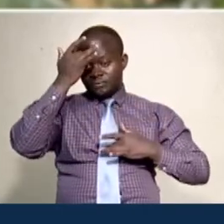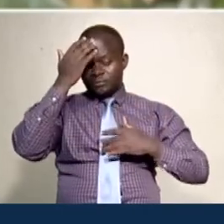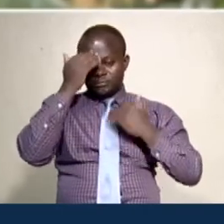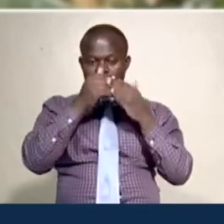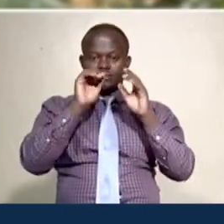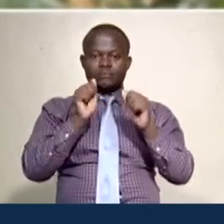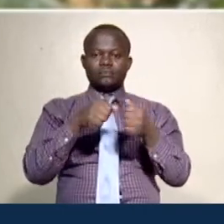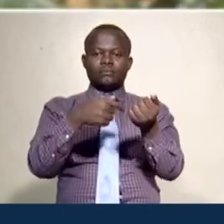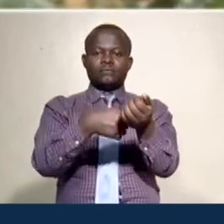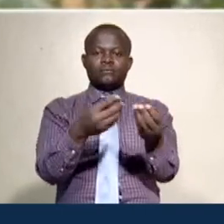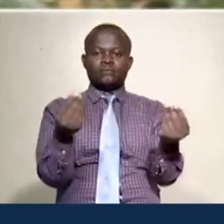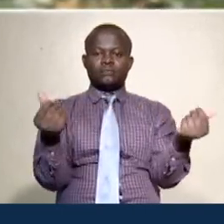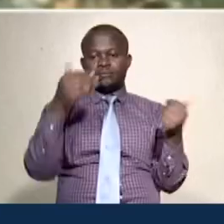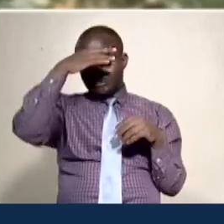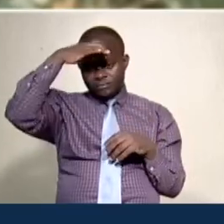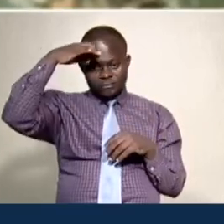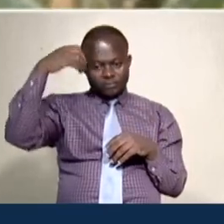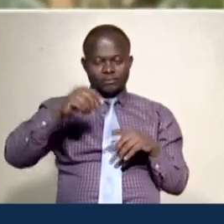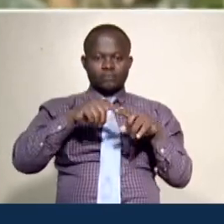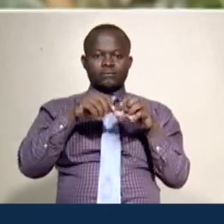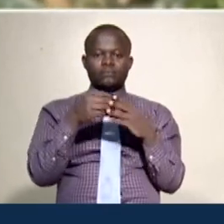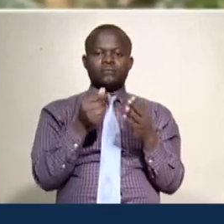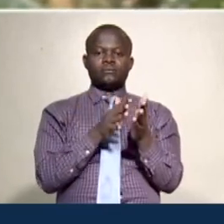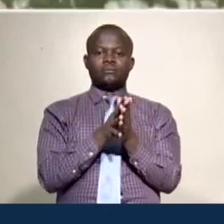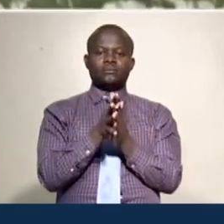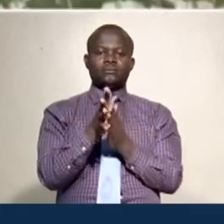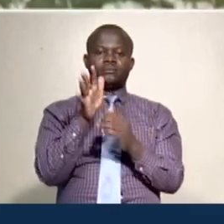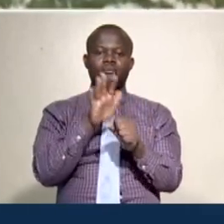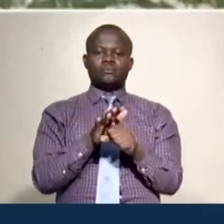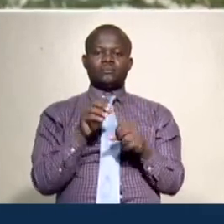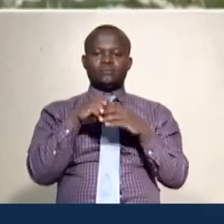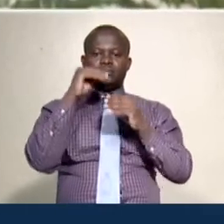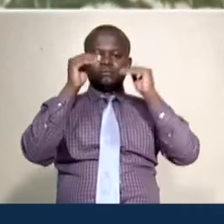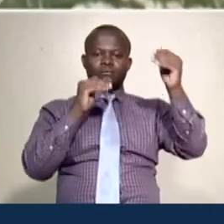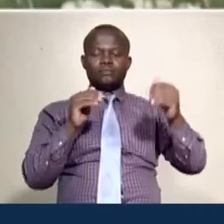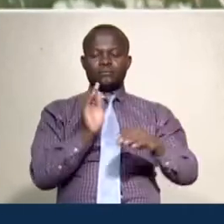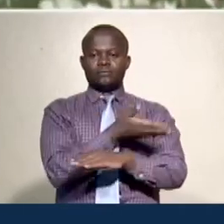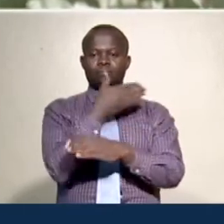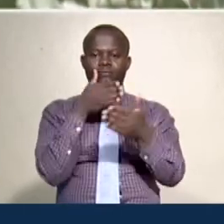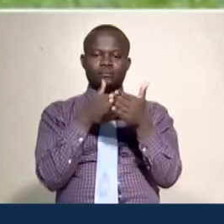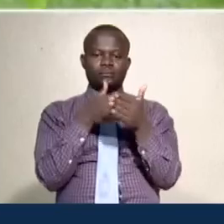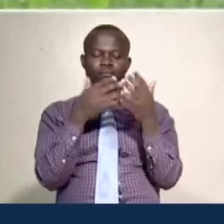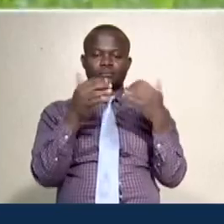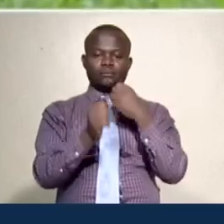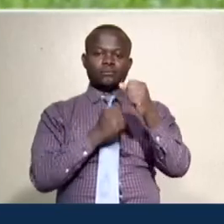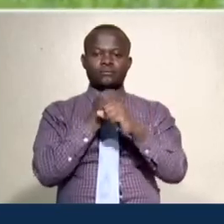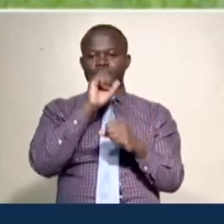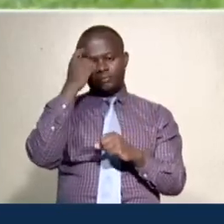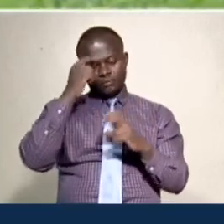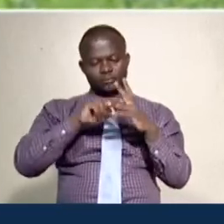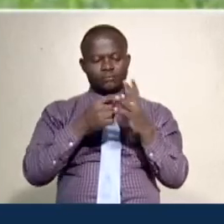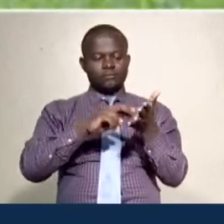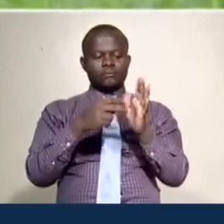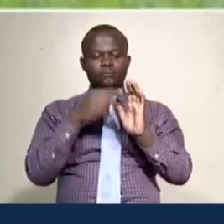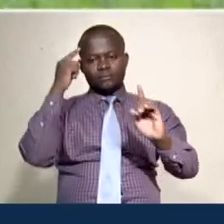ngo uzayivure birakugora bitewe n'iki n'ibishoro biha birikiye bikeye mu rwego rwo gukuraho izi mbogamizi hashize umwaka leta itangije umushinga